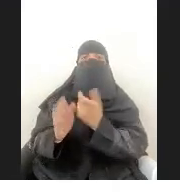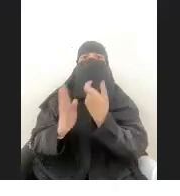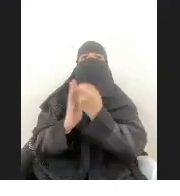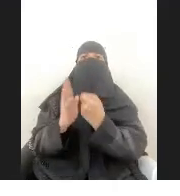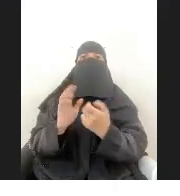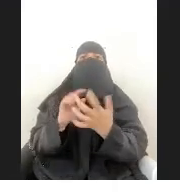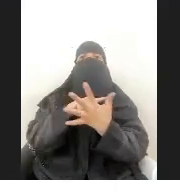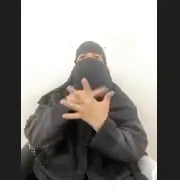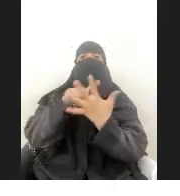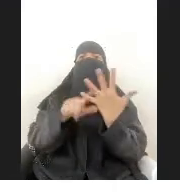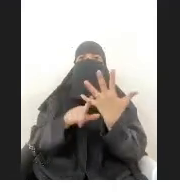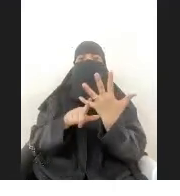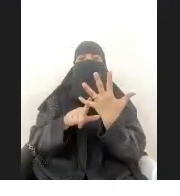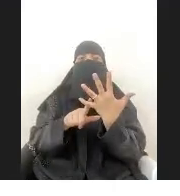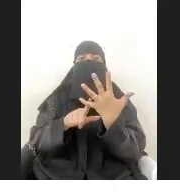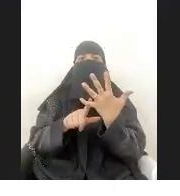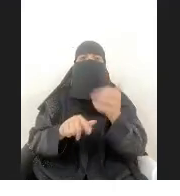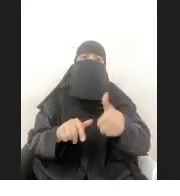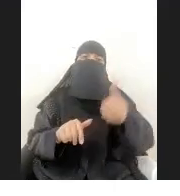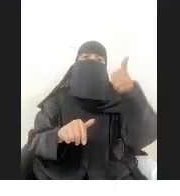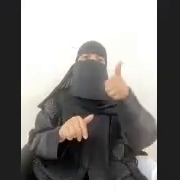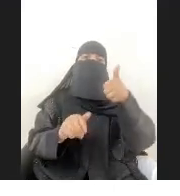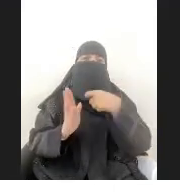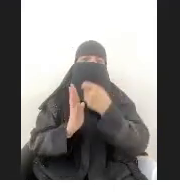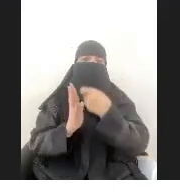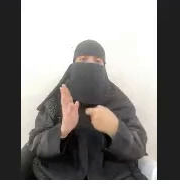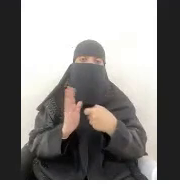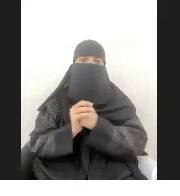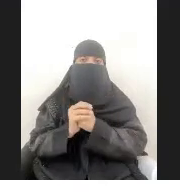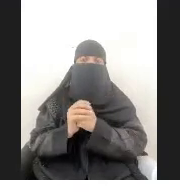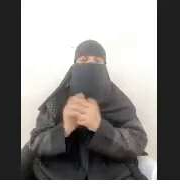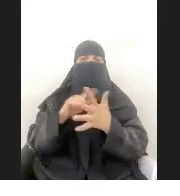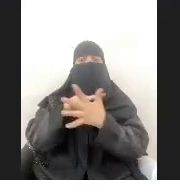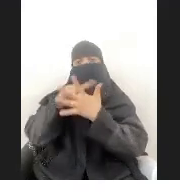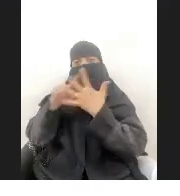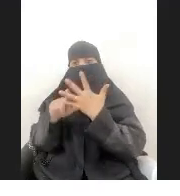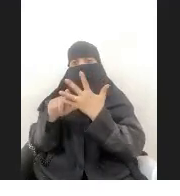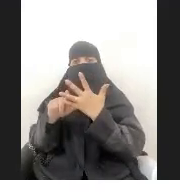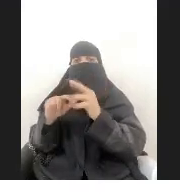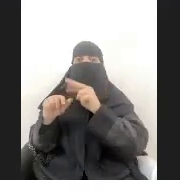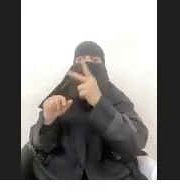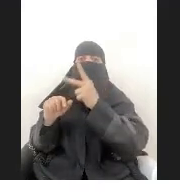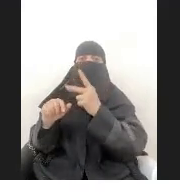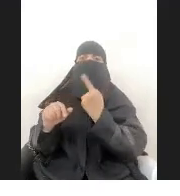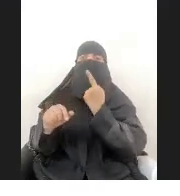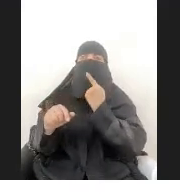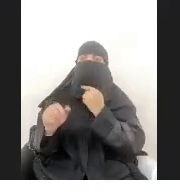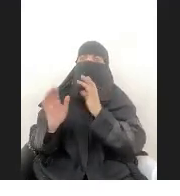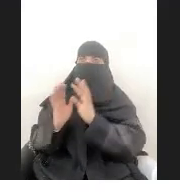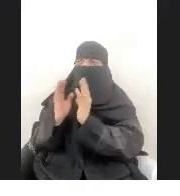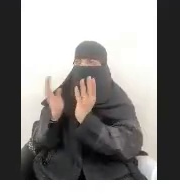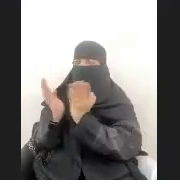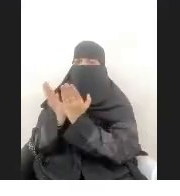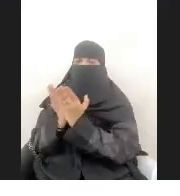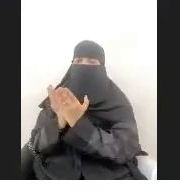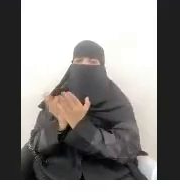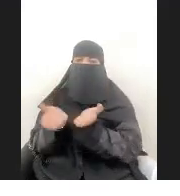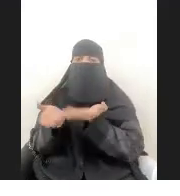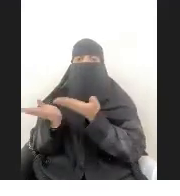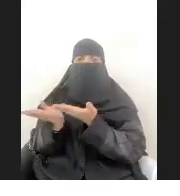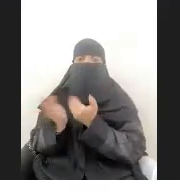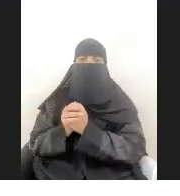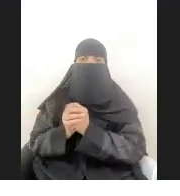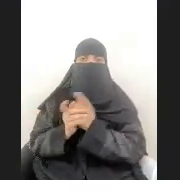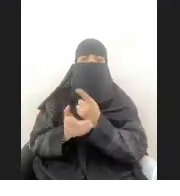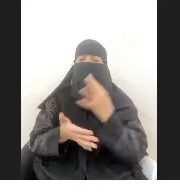بعد، وخمسة أمور مرة وحشتكم إنكم تكونوا في المدرسة. هذا إيش هيفيدك؟ هيفيدكم إنه